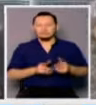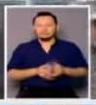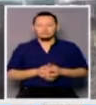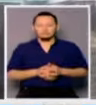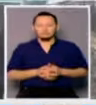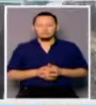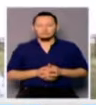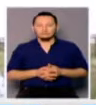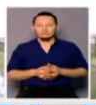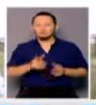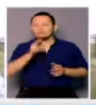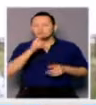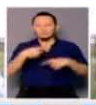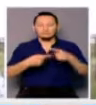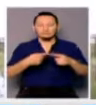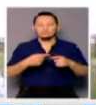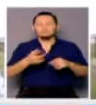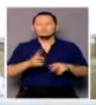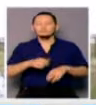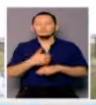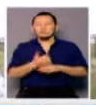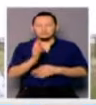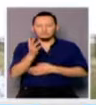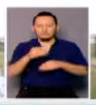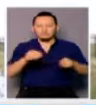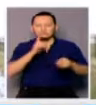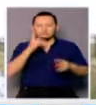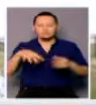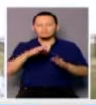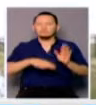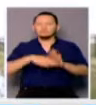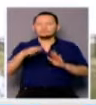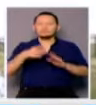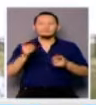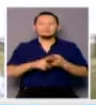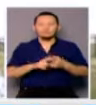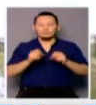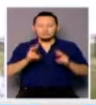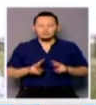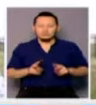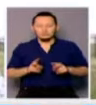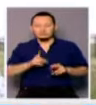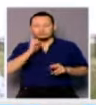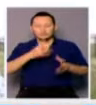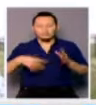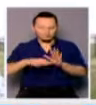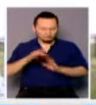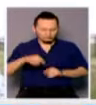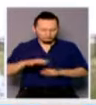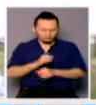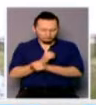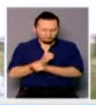Атадан мал қалғанша тал қалсын деген болашақ ұрпағымыздың өсіп жетілуіне, болашақ осы жастардың осы жерде